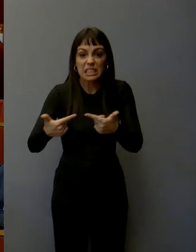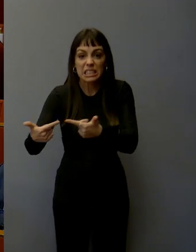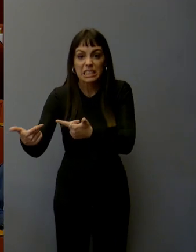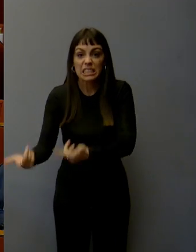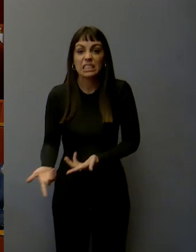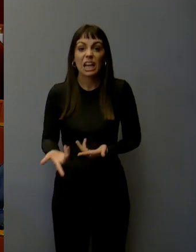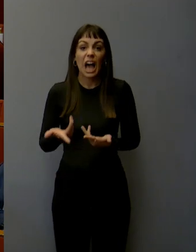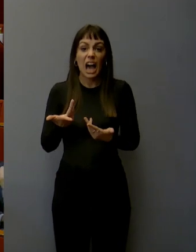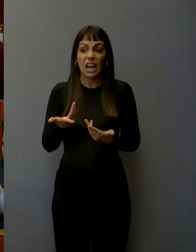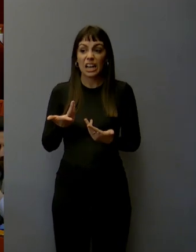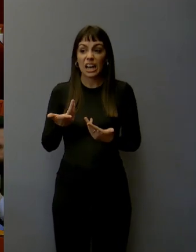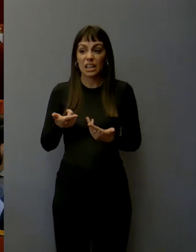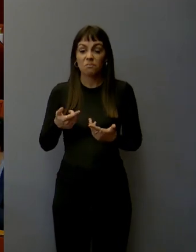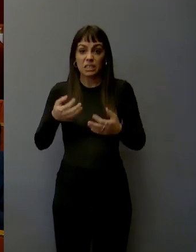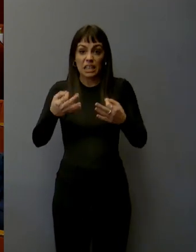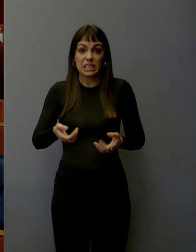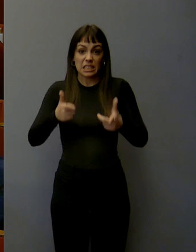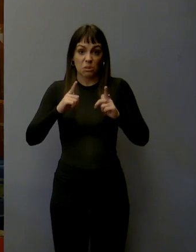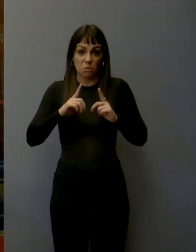a vendere questa città più sicura grazie